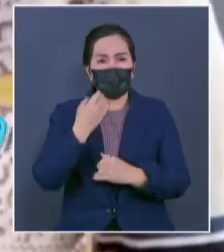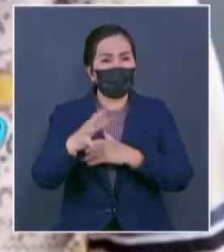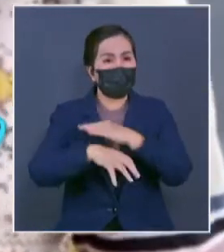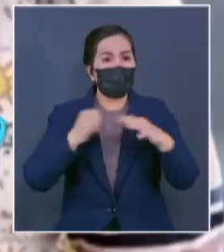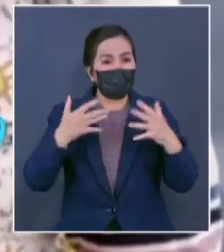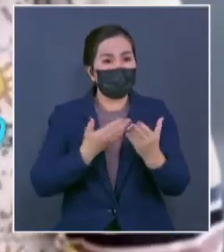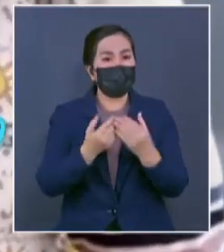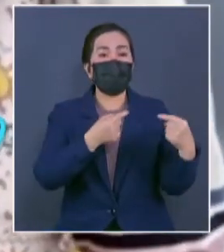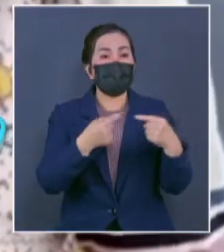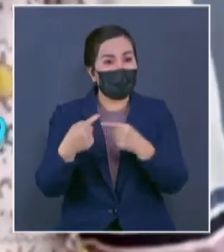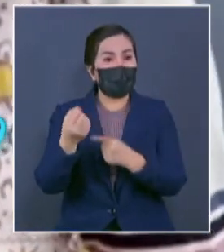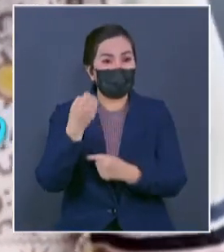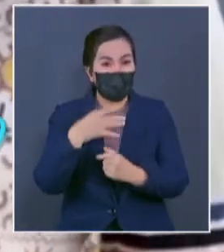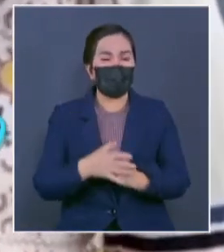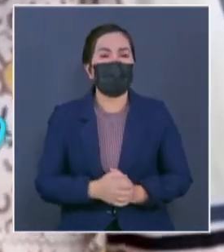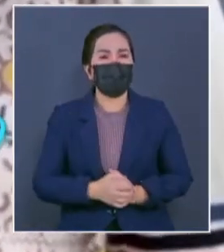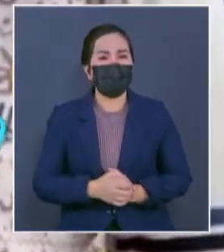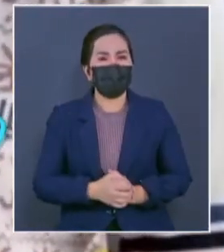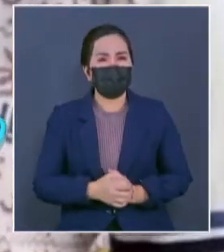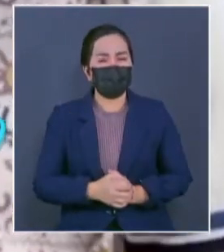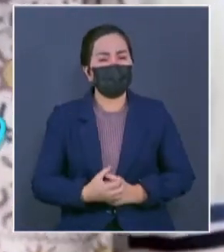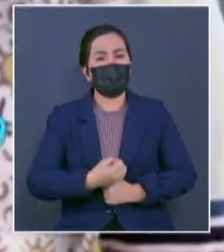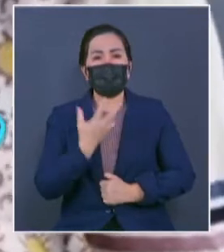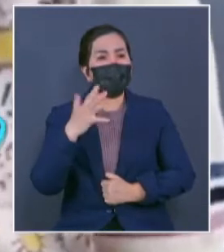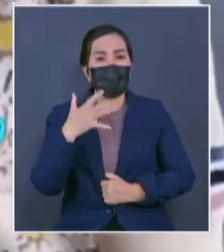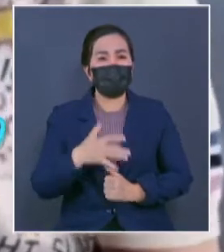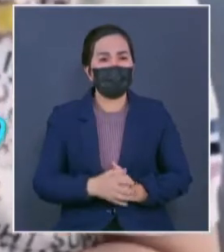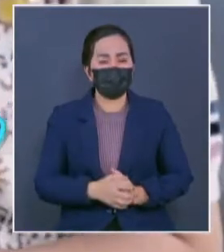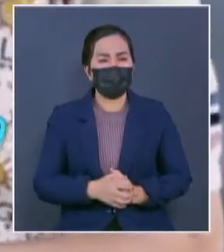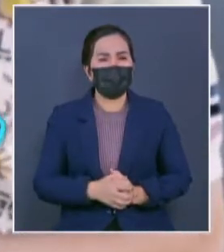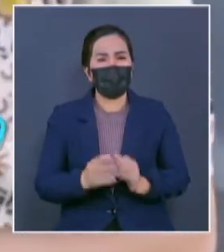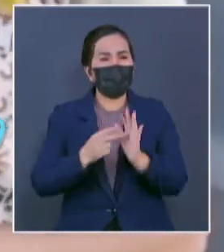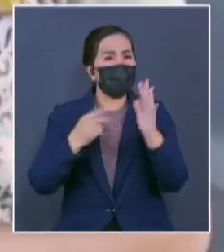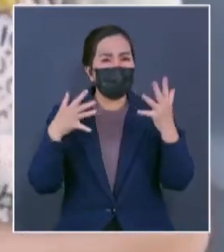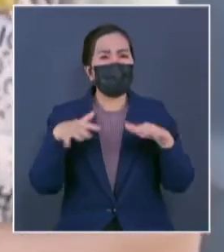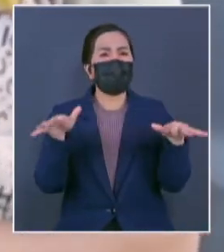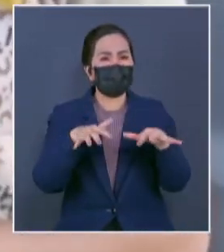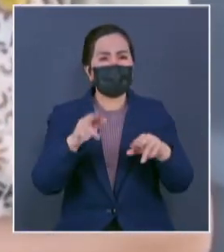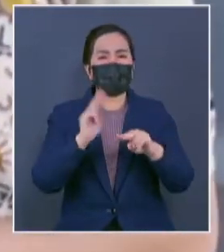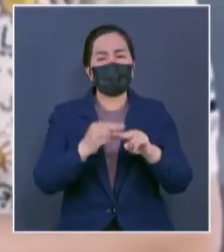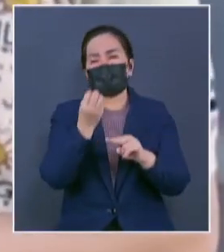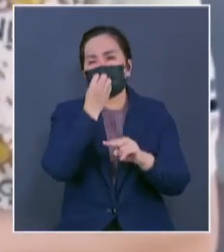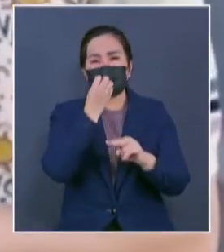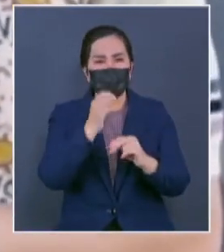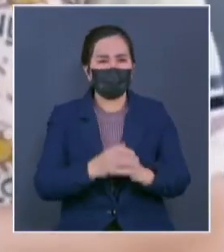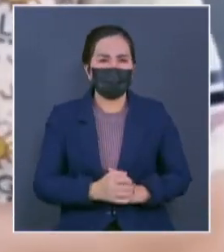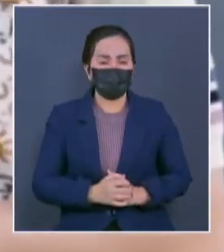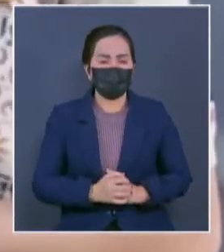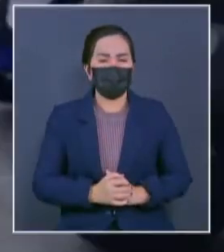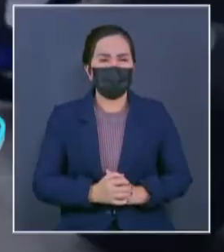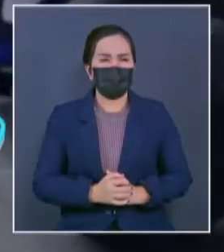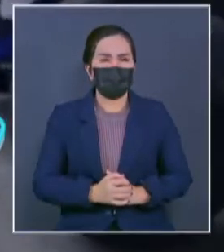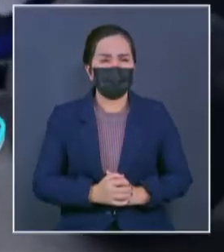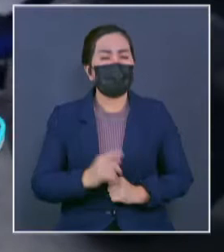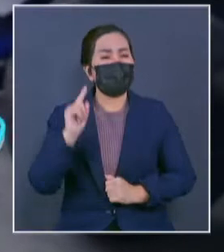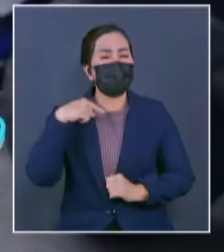ยครับซื้อต่อมา อ๋อตอบนิ่มๆเลย ใช่ไม่จะตกกระตักไม่ลุกหนีหนูไม่วิ่งไม่อะไรทั้งนั้นนั่งกินข้าว ผู้เสียหายน